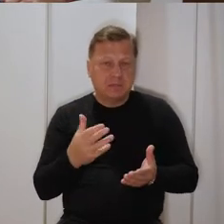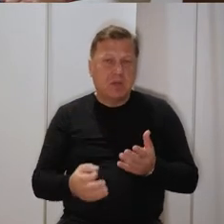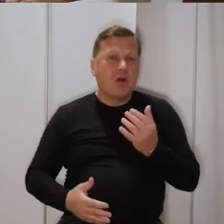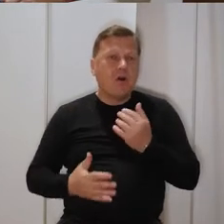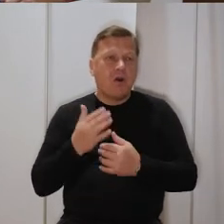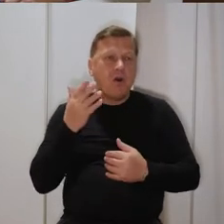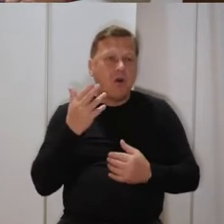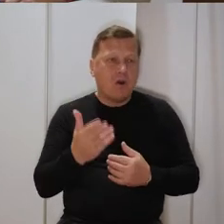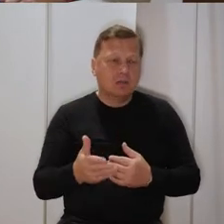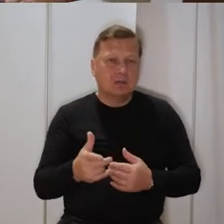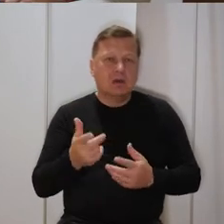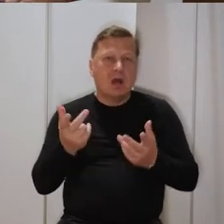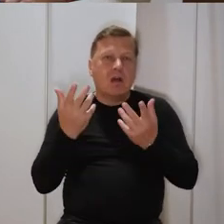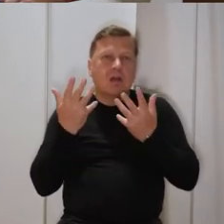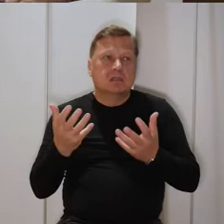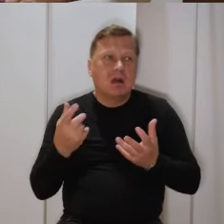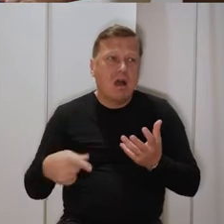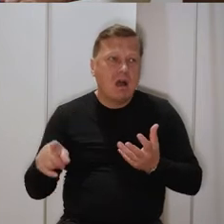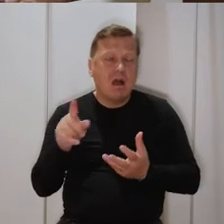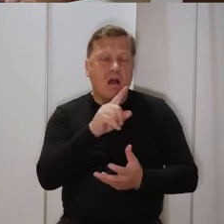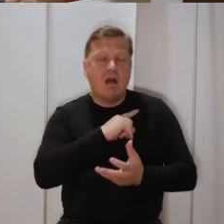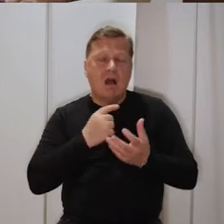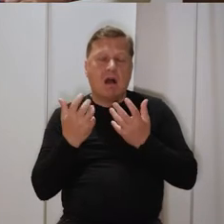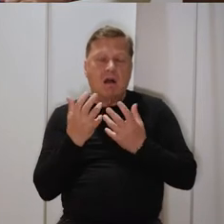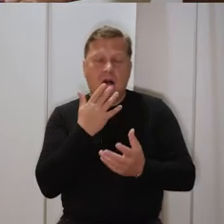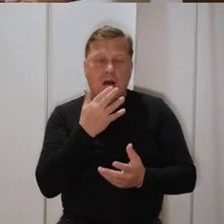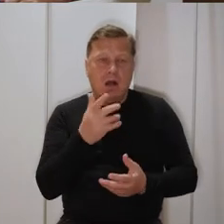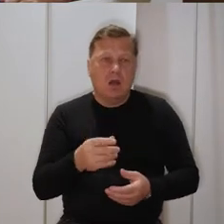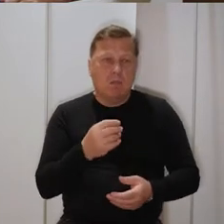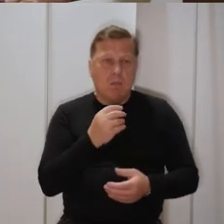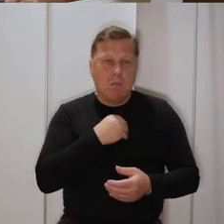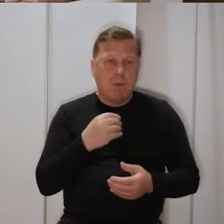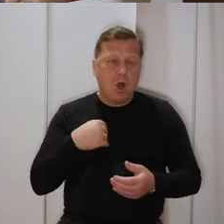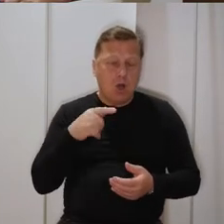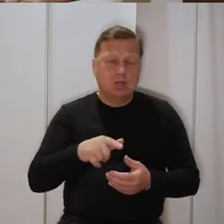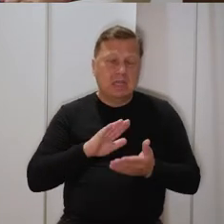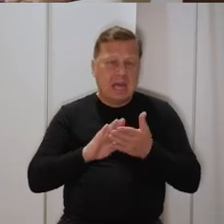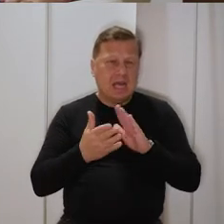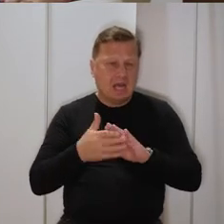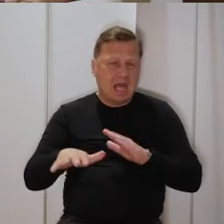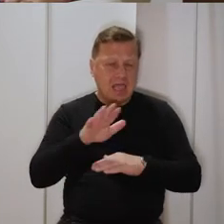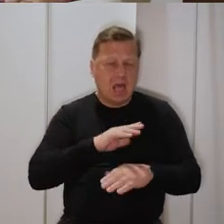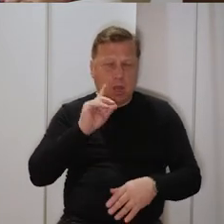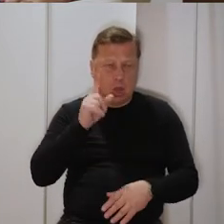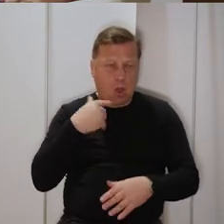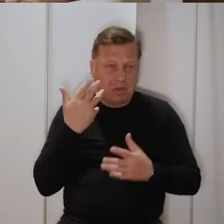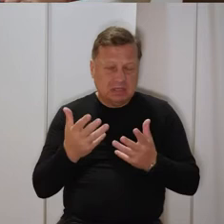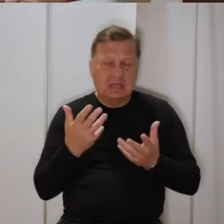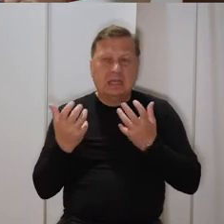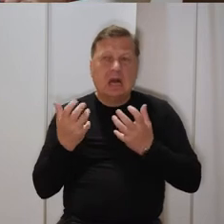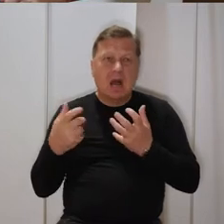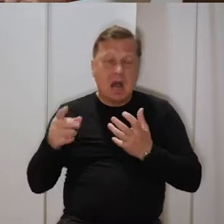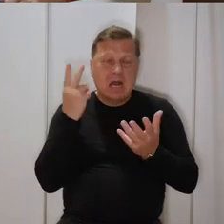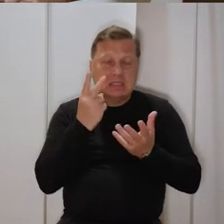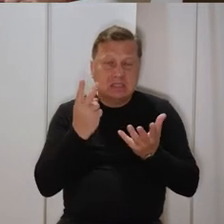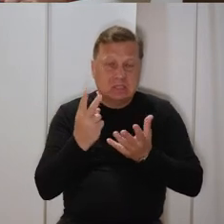jest gigantyczny głód, który nigdy nie został zaspokojony, jeżeli chodzi o polski rynek komiksowy, więc były osoby, które nie dość, że chciały